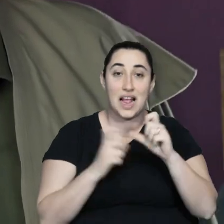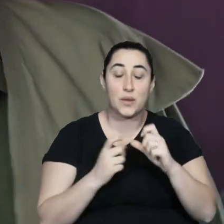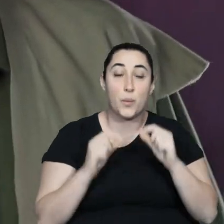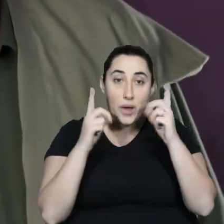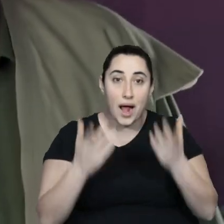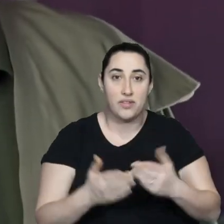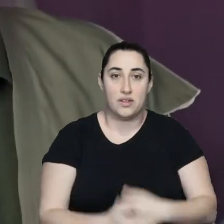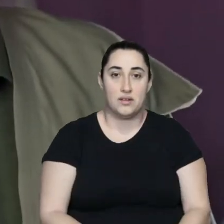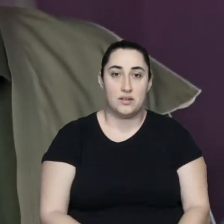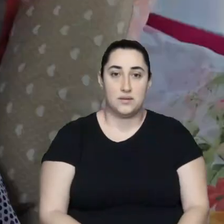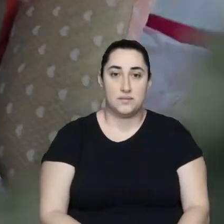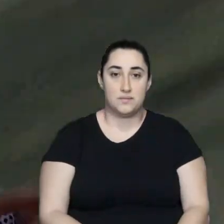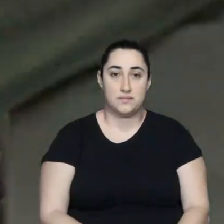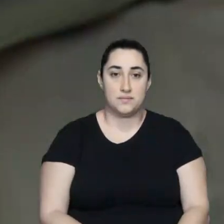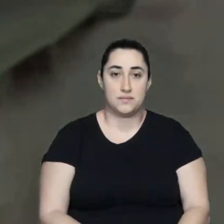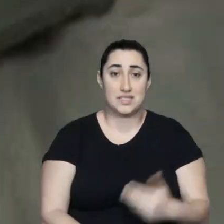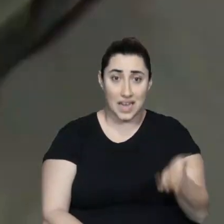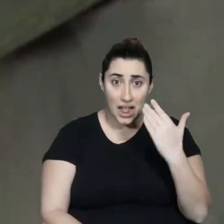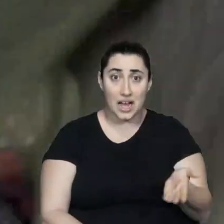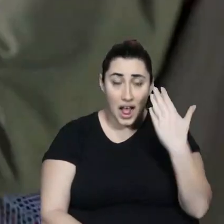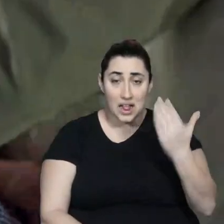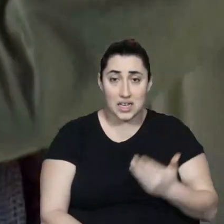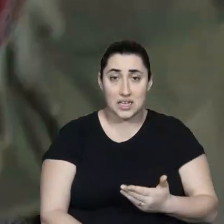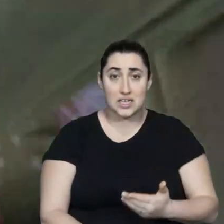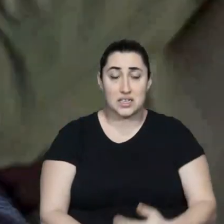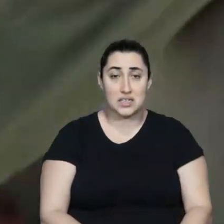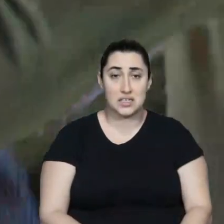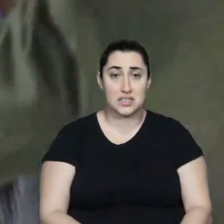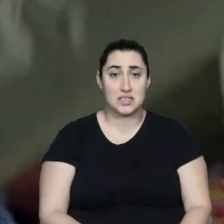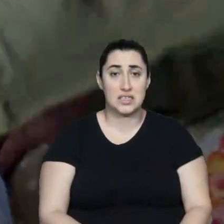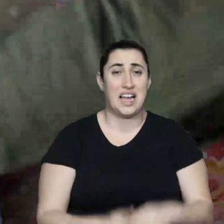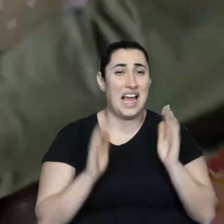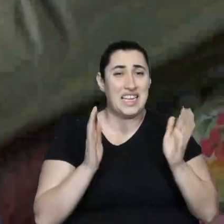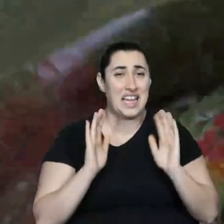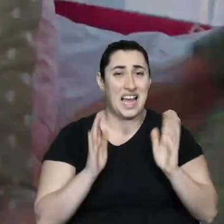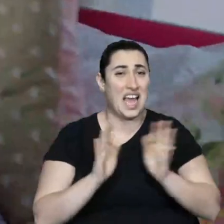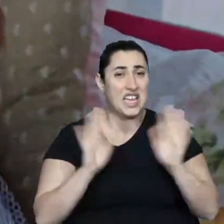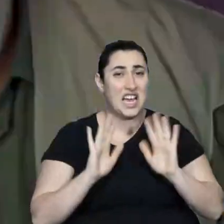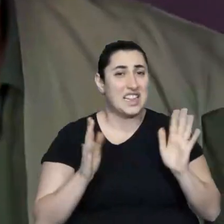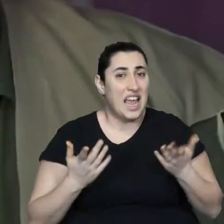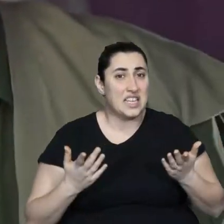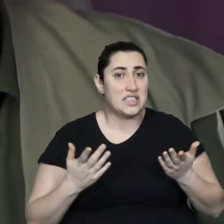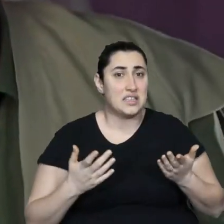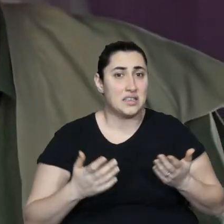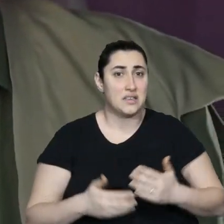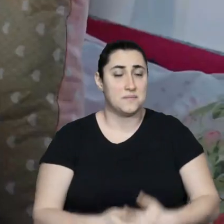Santral uyan. Kalk Santral, kalk uyan. Hey, hey, hey, hey, hey.